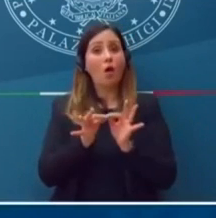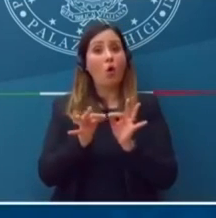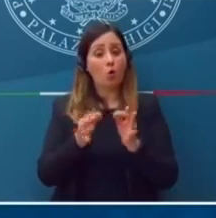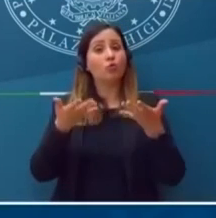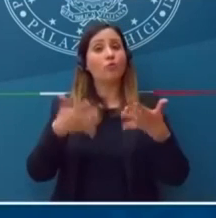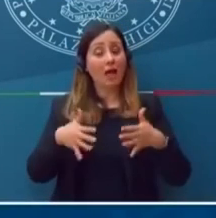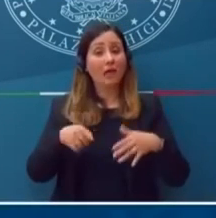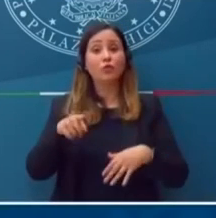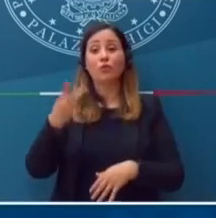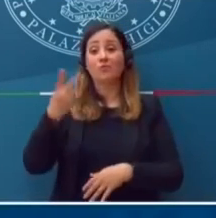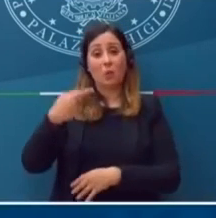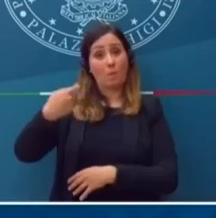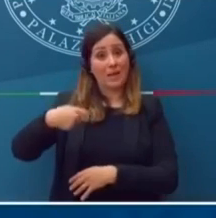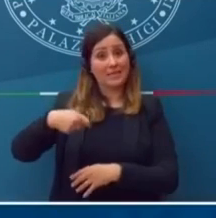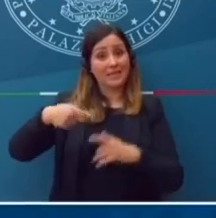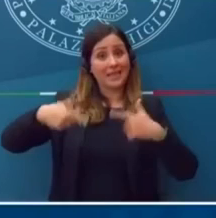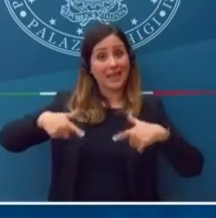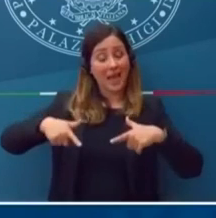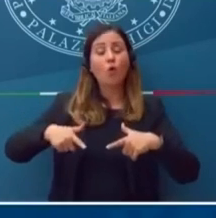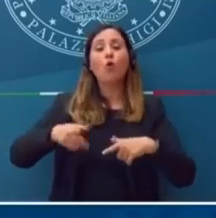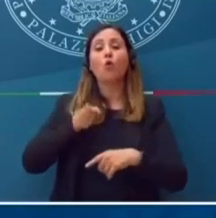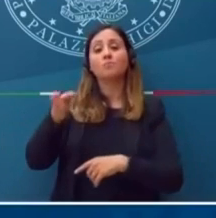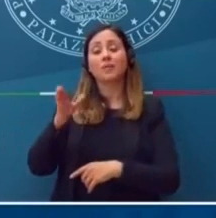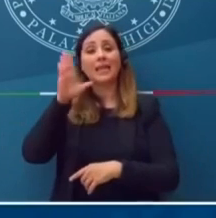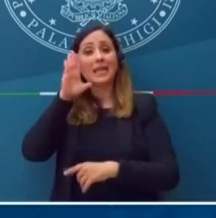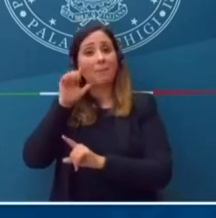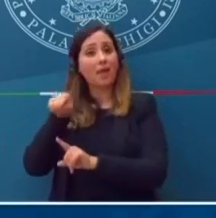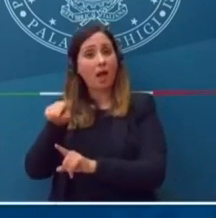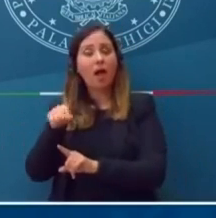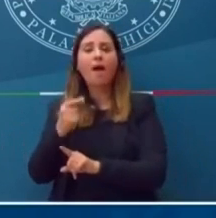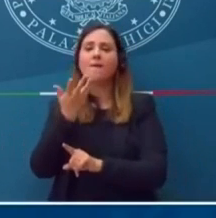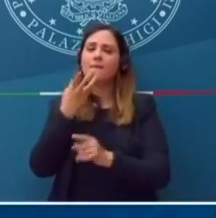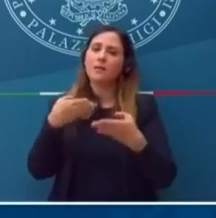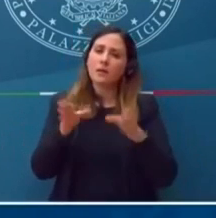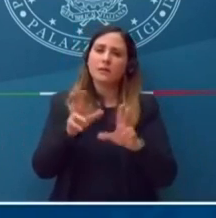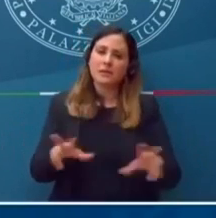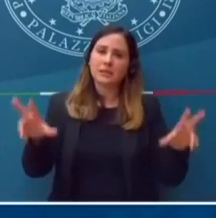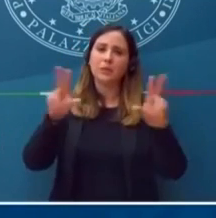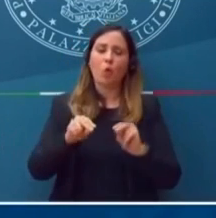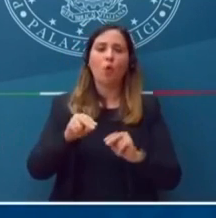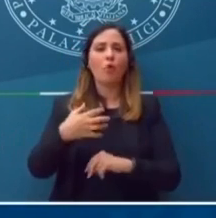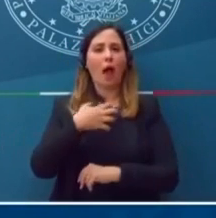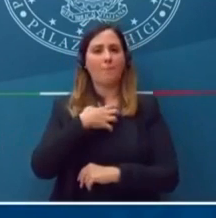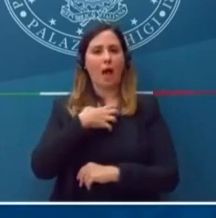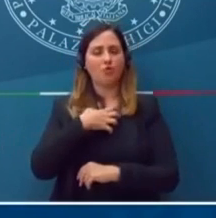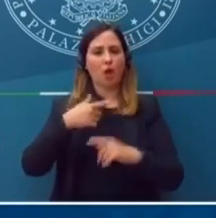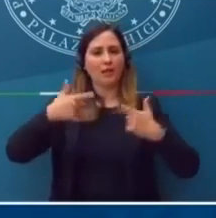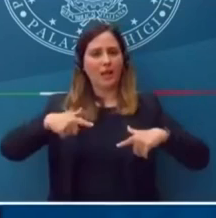greco era in Libia per riaprire l'ambasciata greca